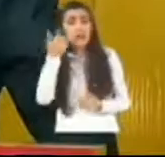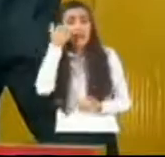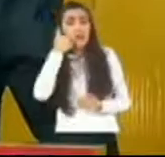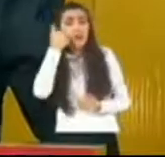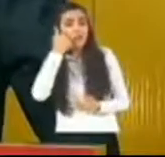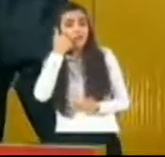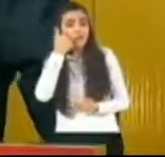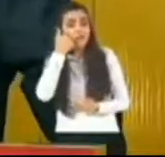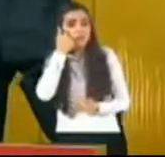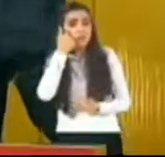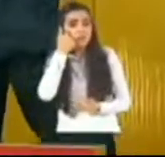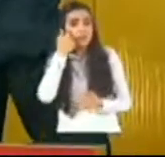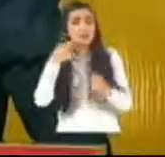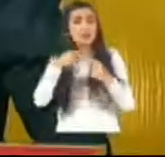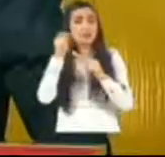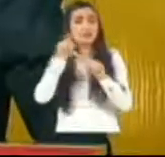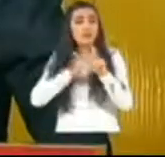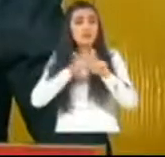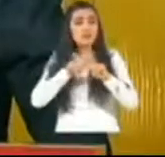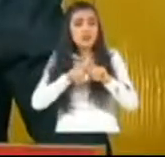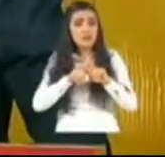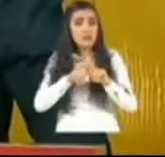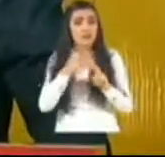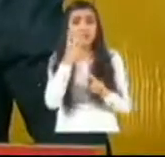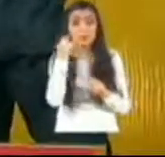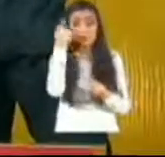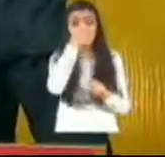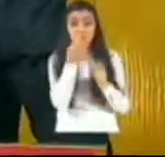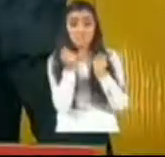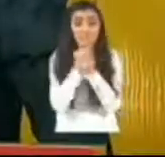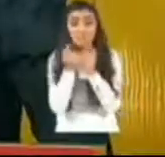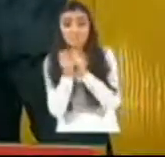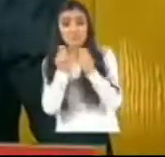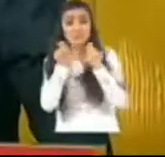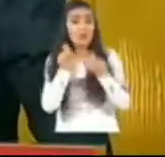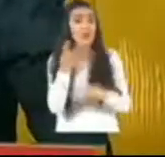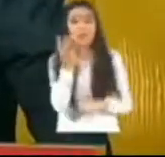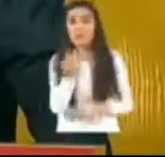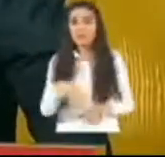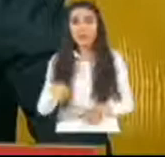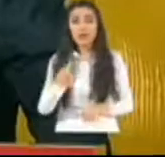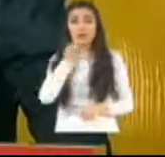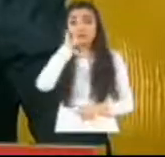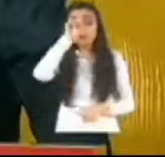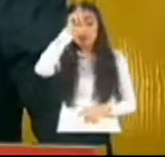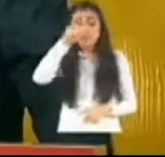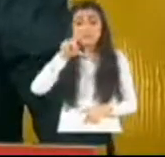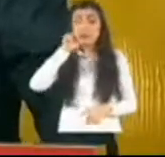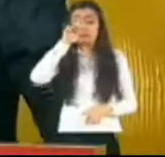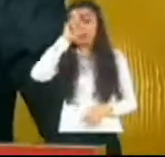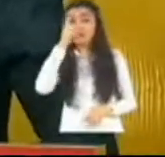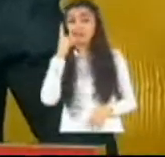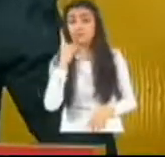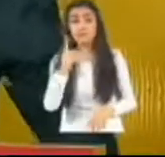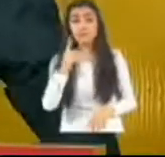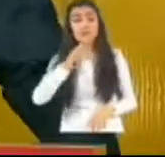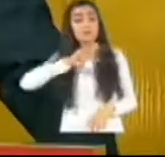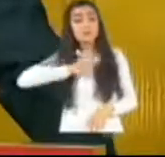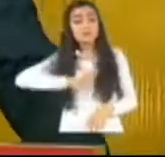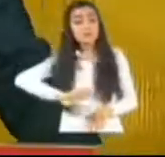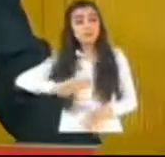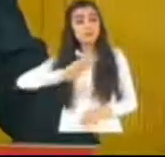yalan, riya, ikiyüzlülük olmayacak, yalnızca ve yalnızca